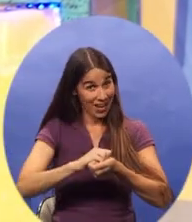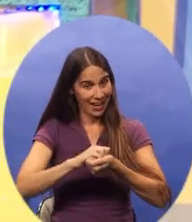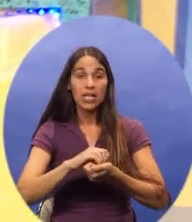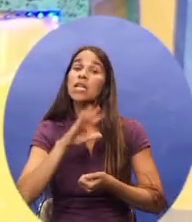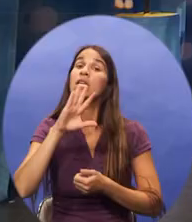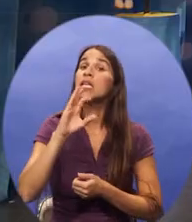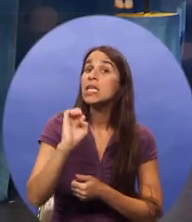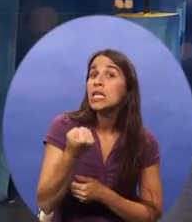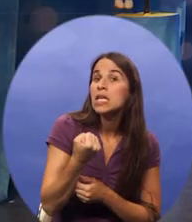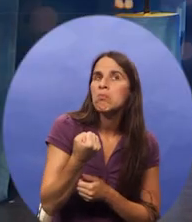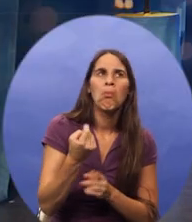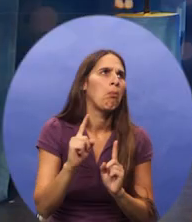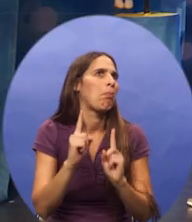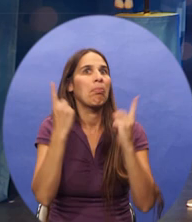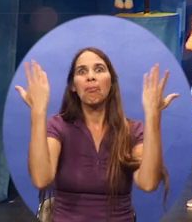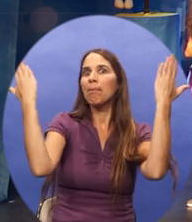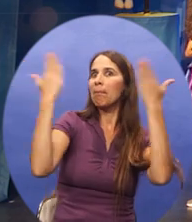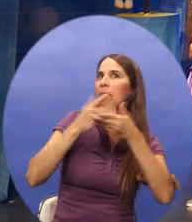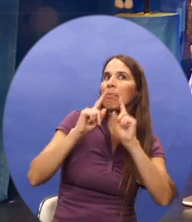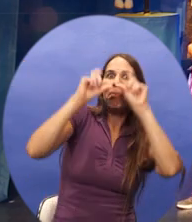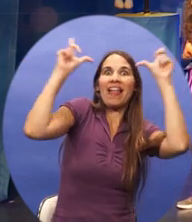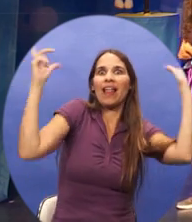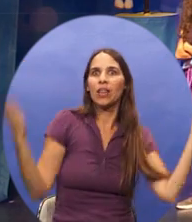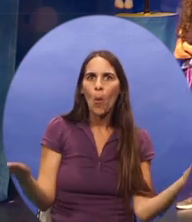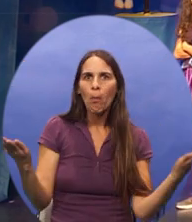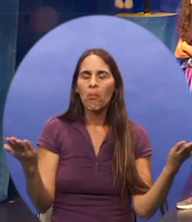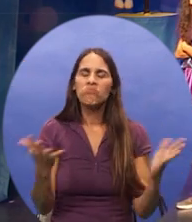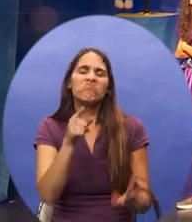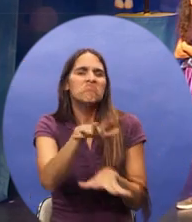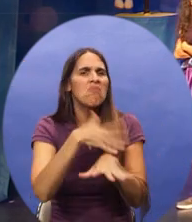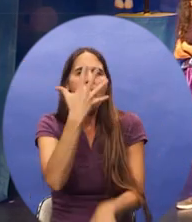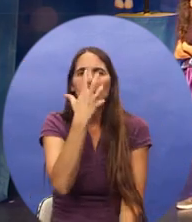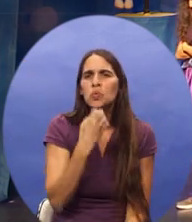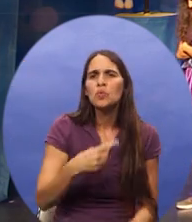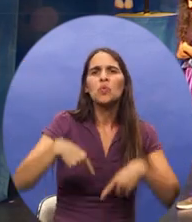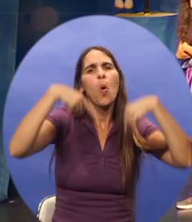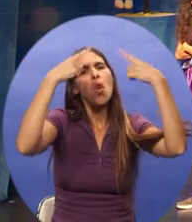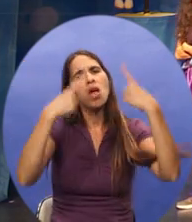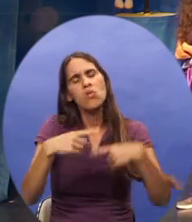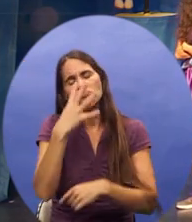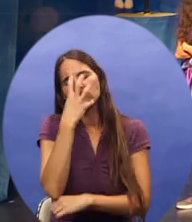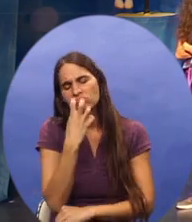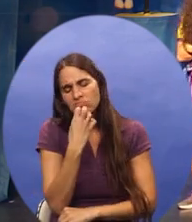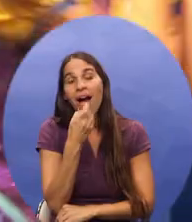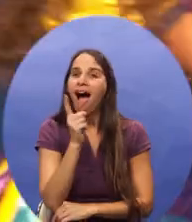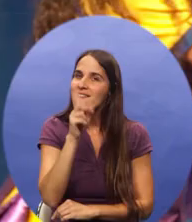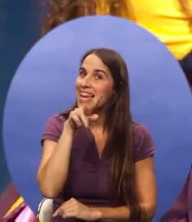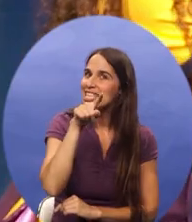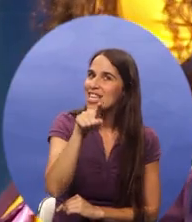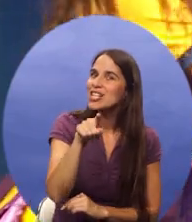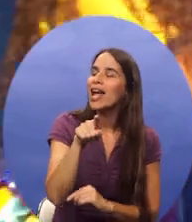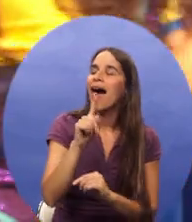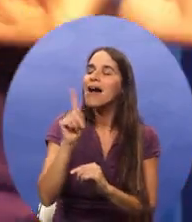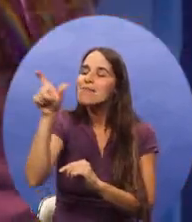חבר אם לפתע פתאום עצוב לך כל היום אבל יש